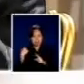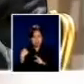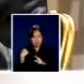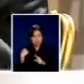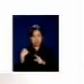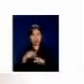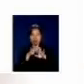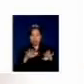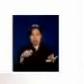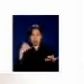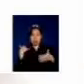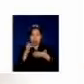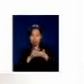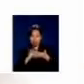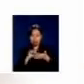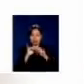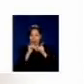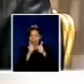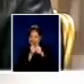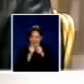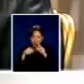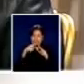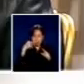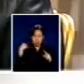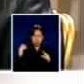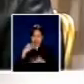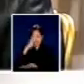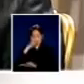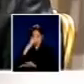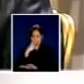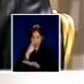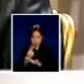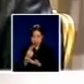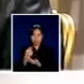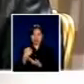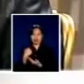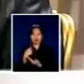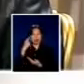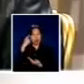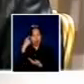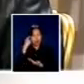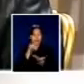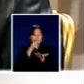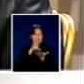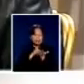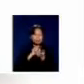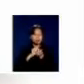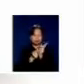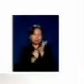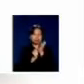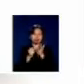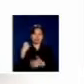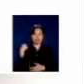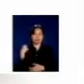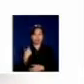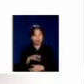ายงานมาแล้วนะฮะในหน้าหนังสือพิมพ์ทีนี้ที่จะใช้ต่อไปเราก็จะวัดด้วยหน่วยงานที่เป็นกลาง ครับส่วนการทำข้อสอบ